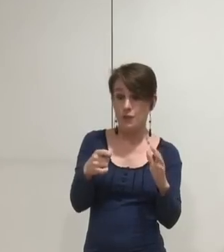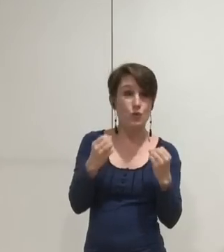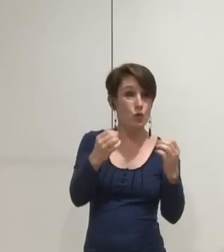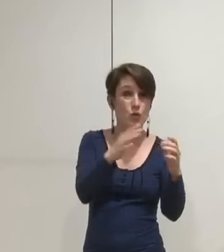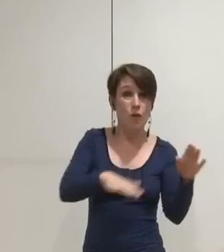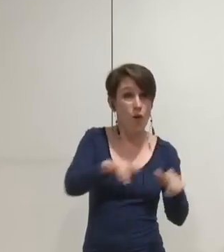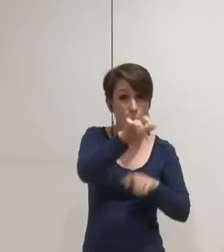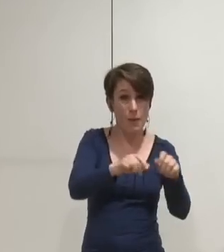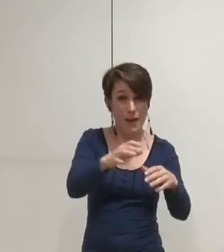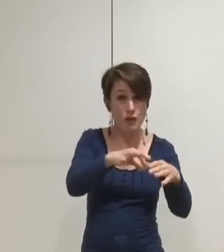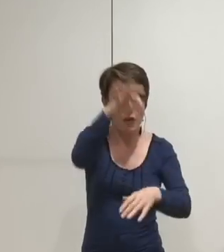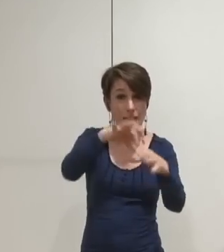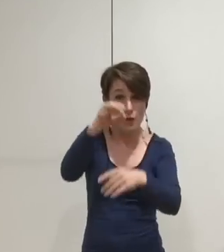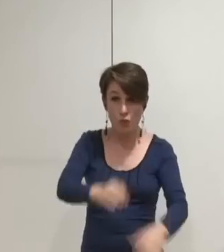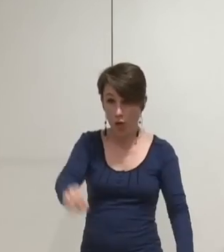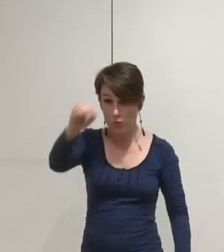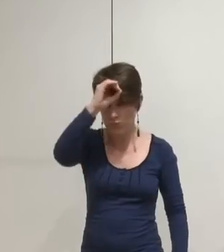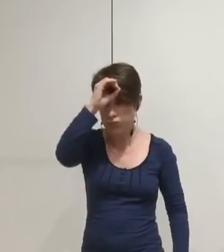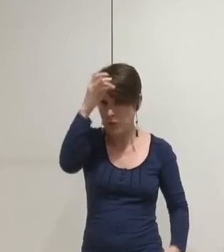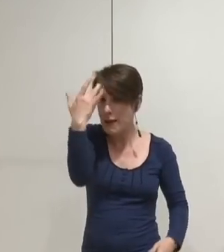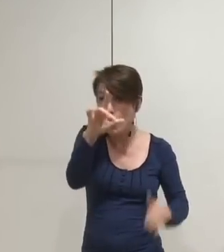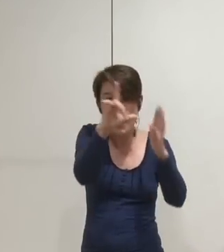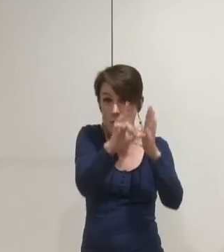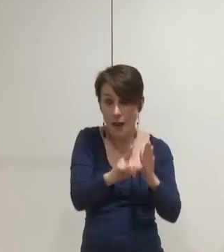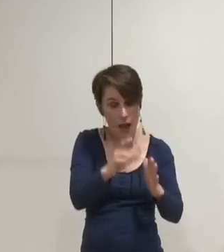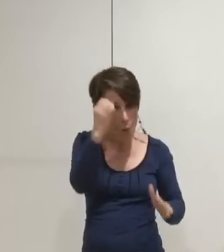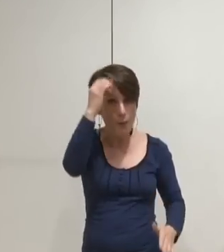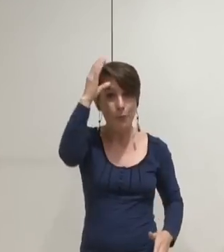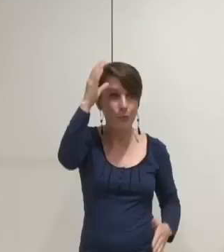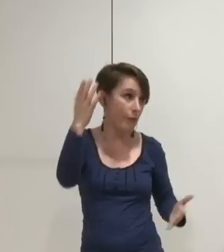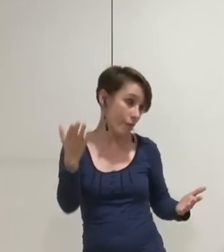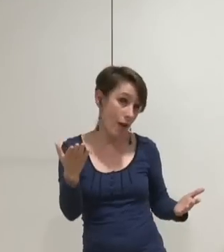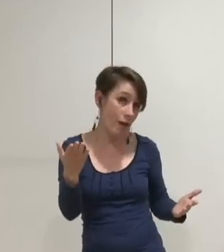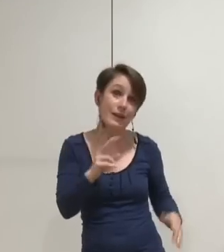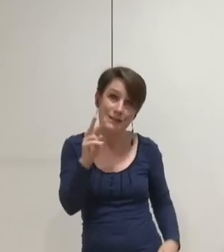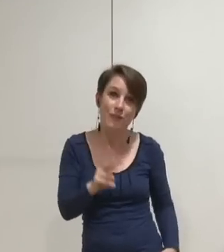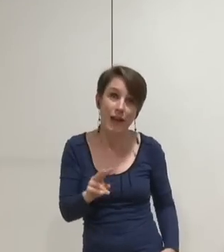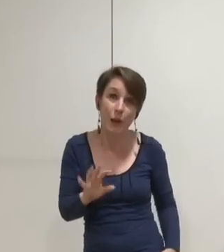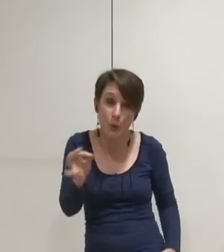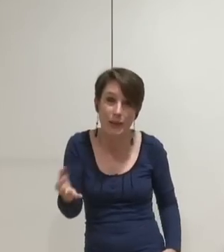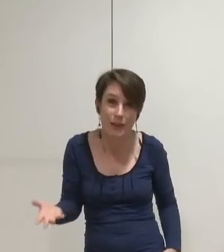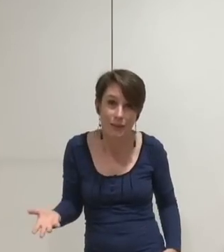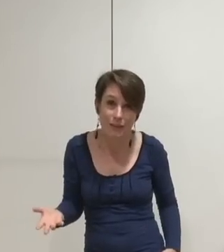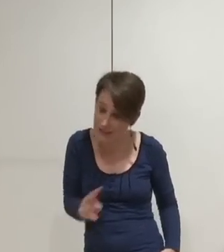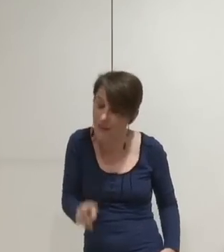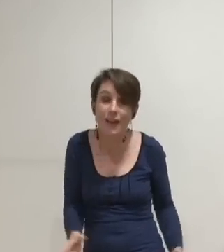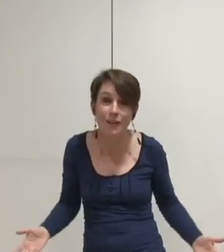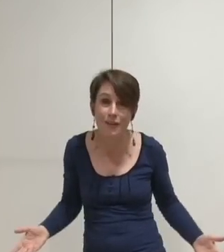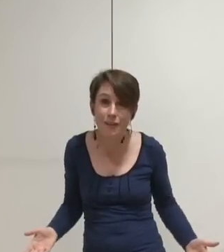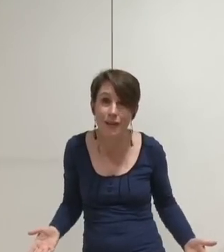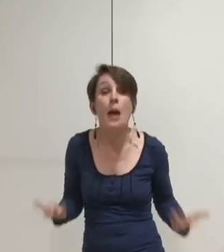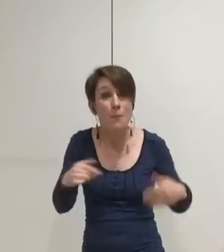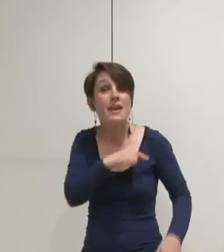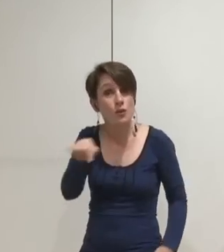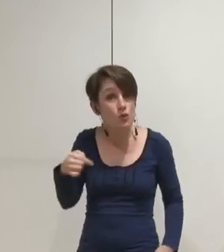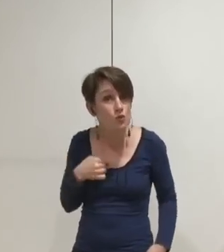qui n'appliquent pas de manière rigoureuse en ces matières là en particulier la loi sans doute mais je crois pas que nous soyons prêts